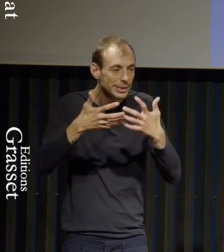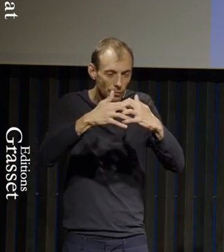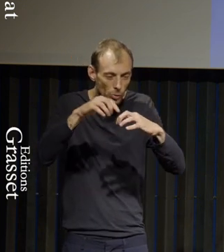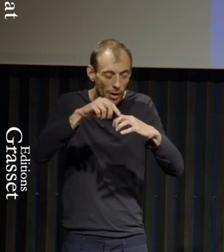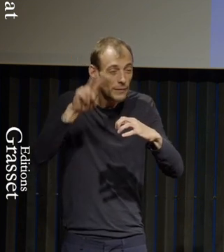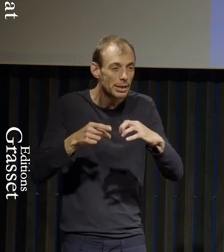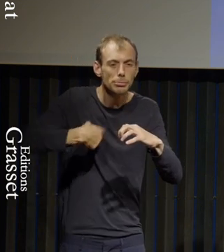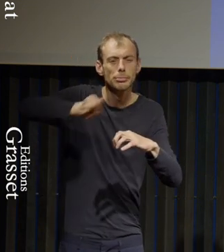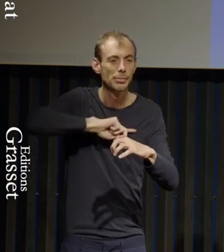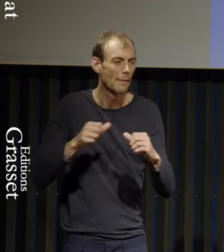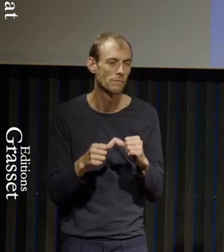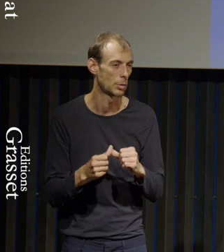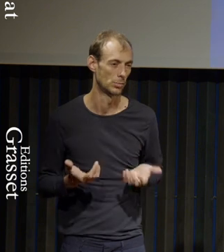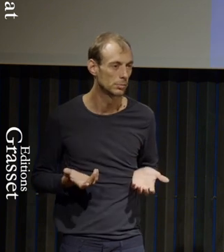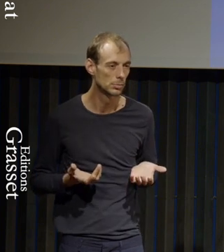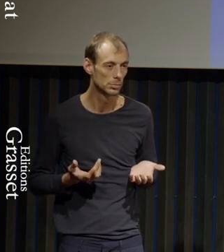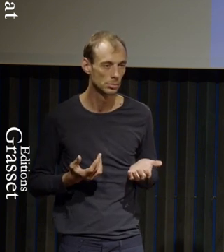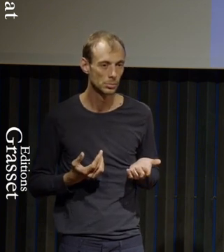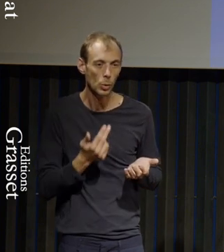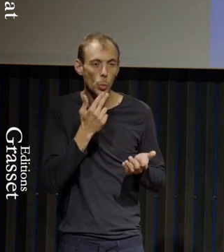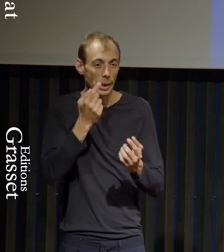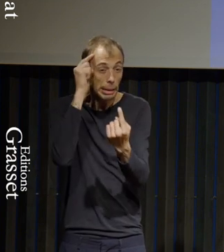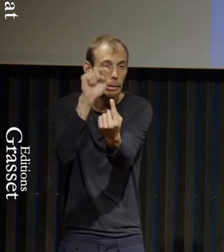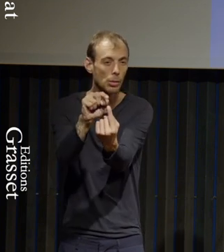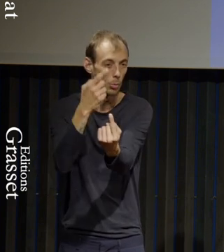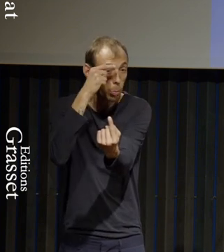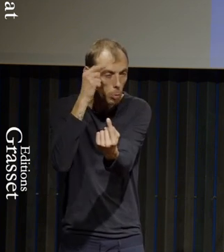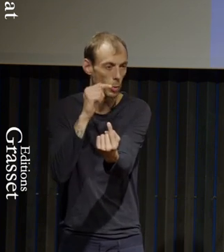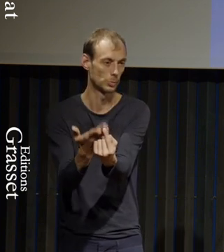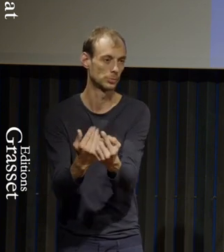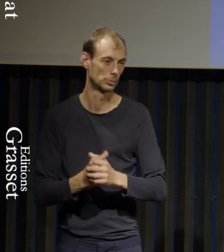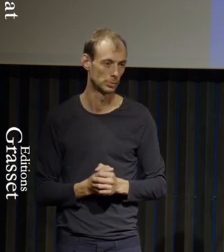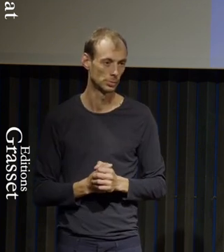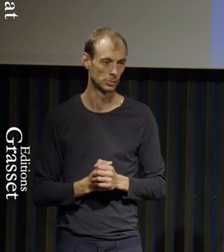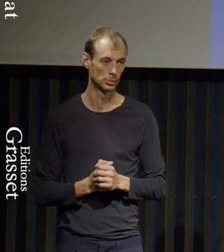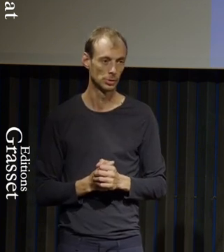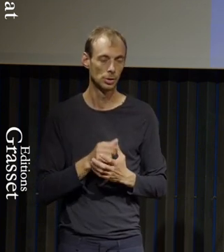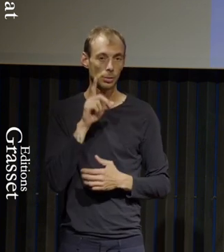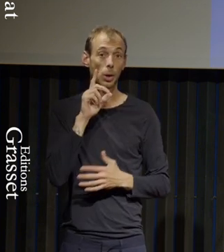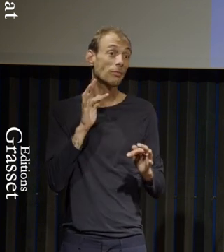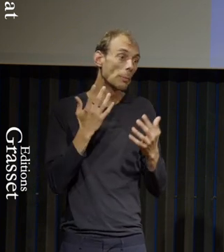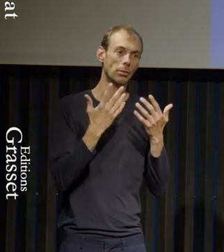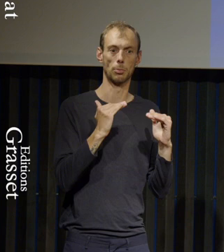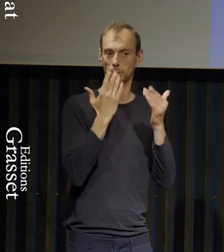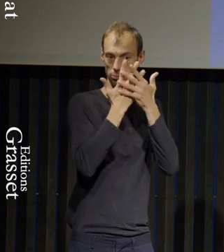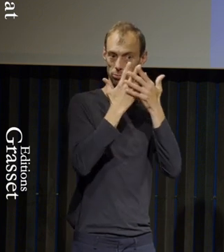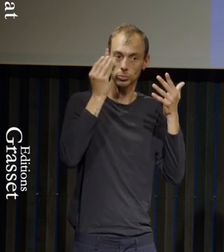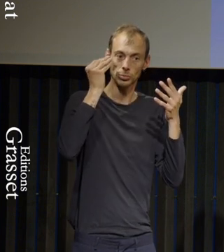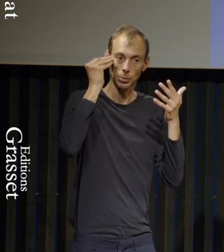la première chose qu'on peut se dire dans notre questionnement, pourquoi une telle fréquence des troubles mentaux, c'est que